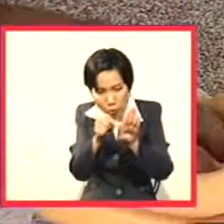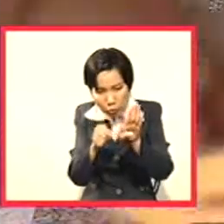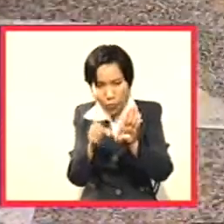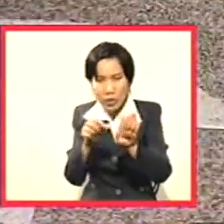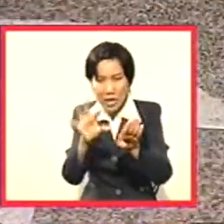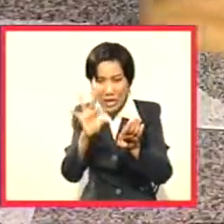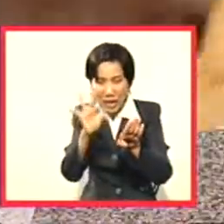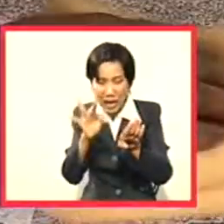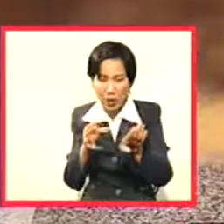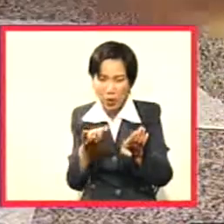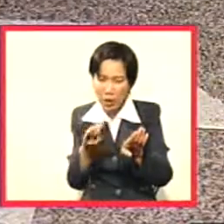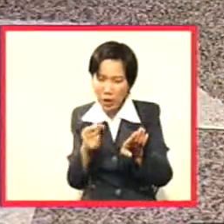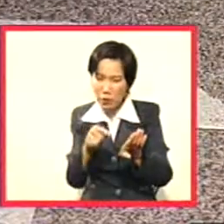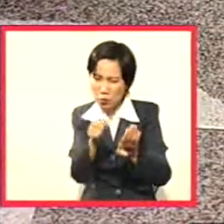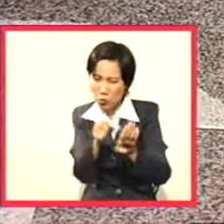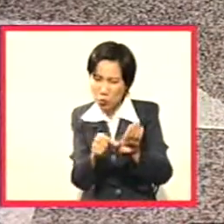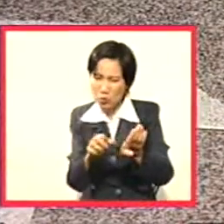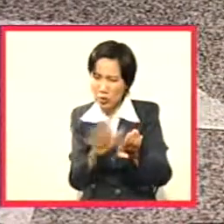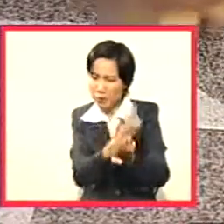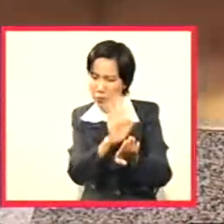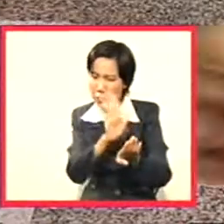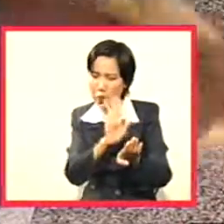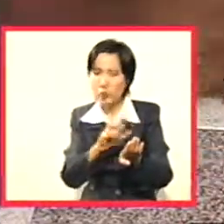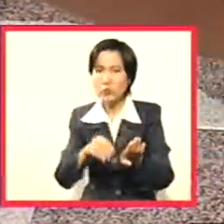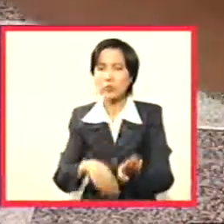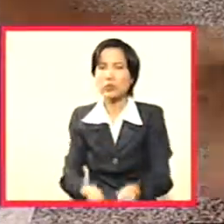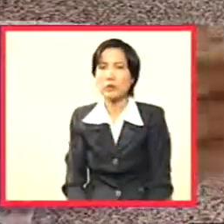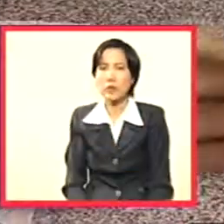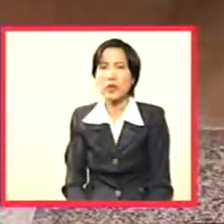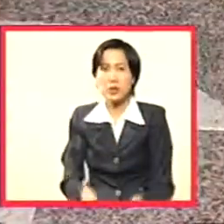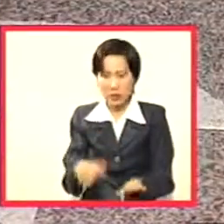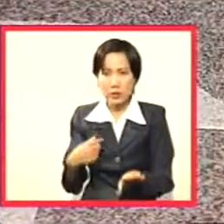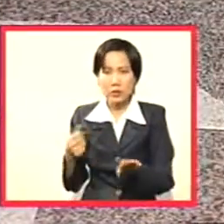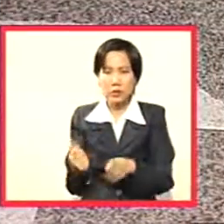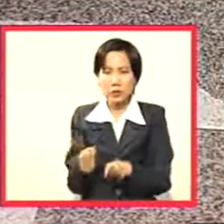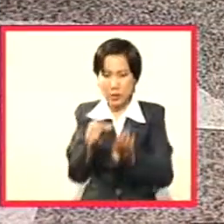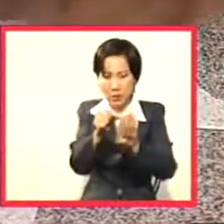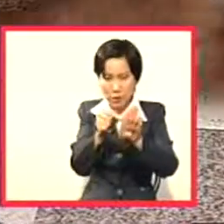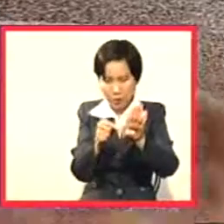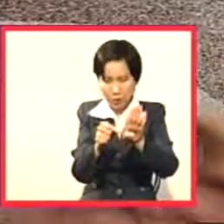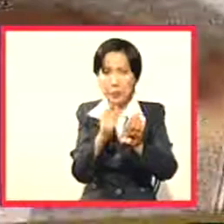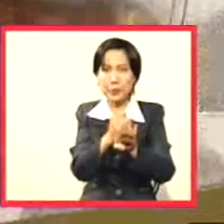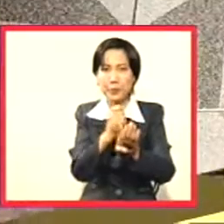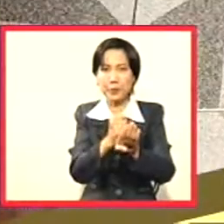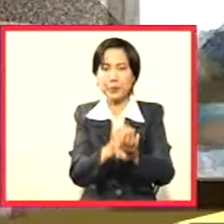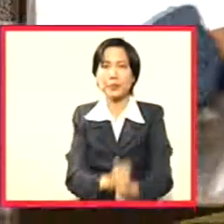เนื้อกาวซีเมนต์หรือปูนทรายอุดเต็มแนวร่องจากนั้นจึงทำการยาแนวต่อไ